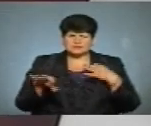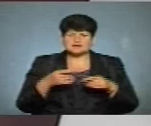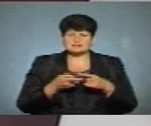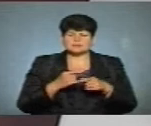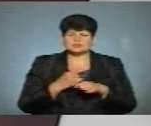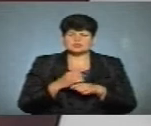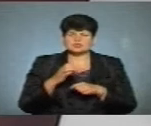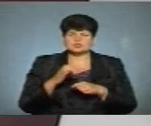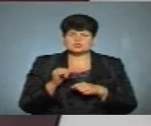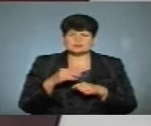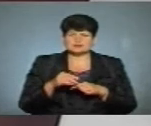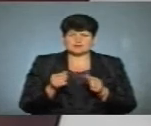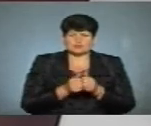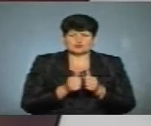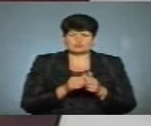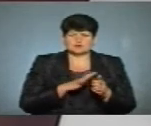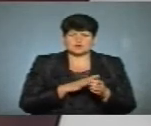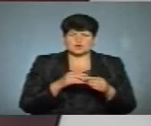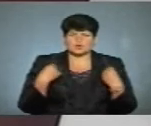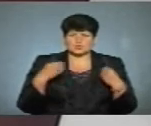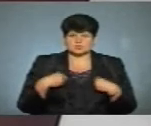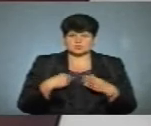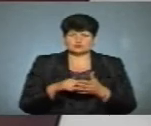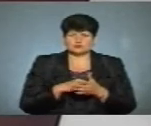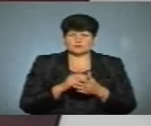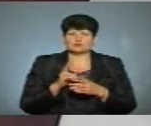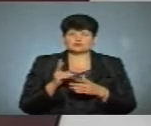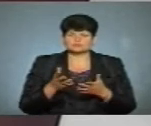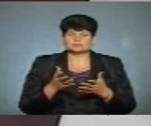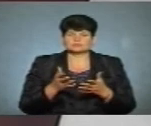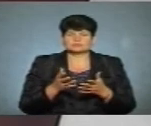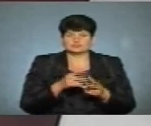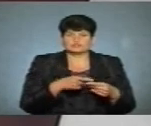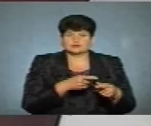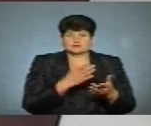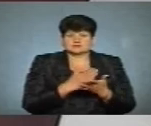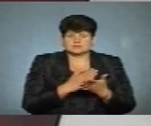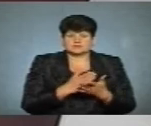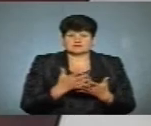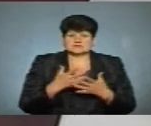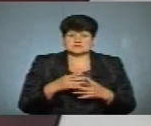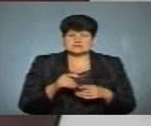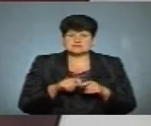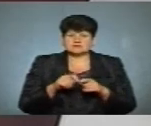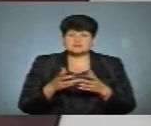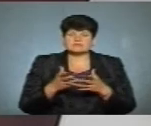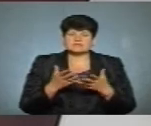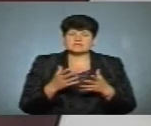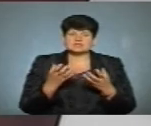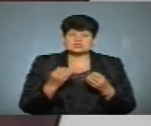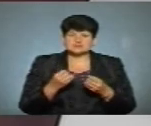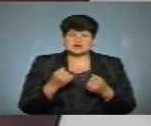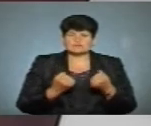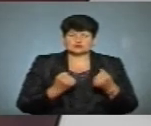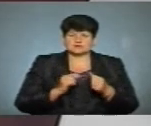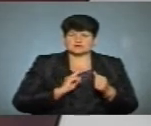Поруч із загиблим лежала куртка з документами, кому вона належить, встановить слідство. Правоохоронці з'ясовують, які ще автомобілі проїжджали